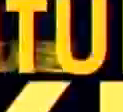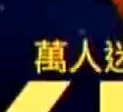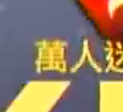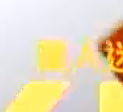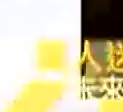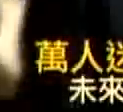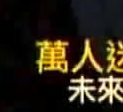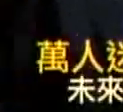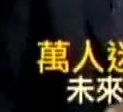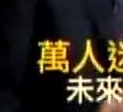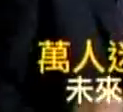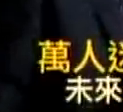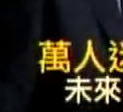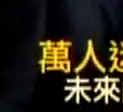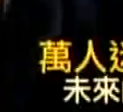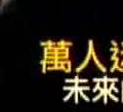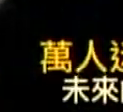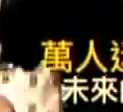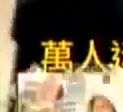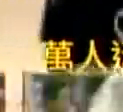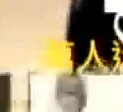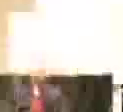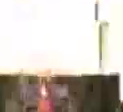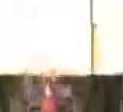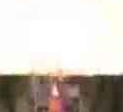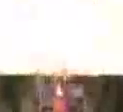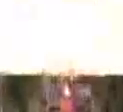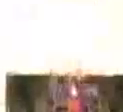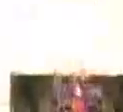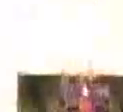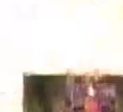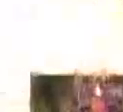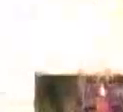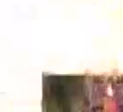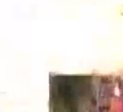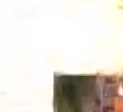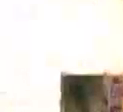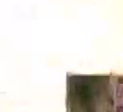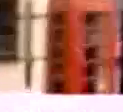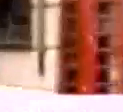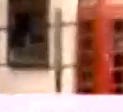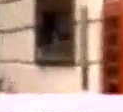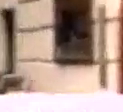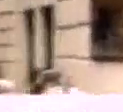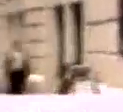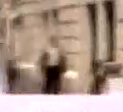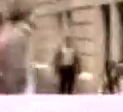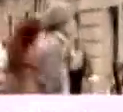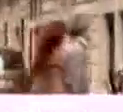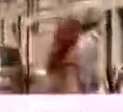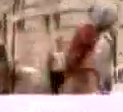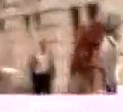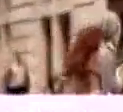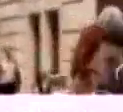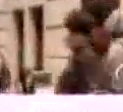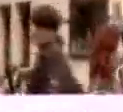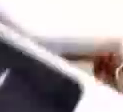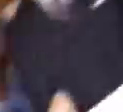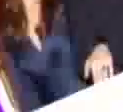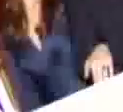他是万人迷，是未来的国王，迎娶350年来第一位平民王妃。 I love them, they're